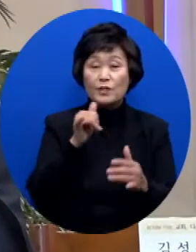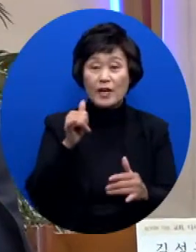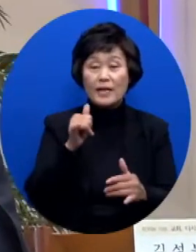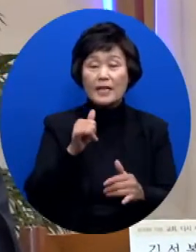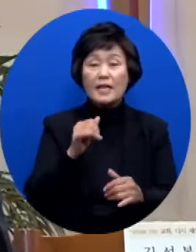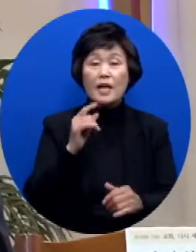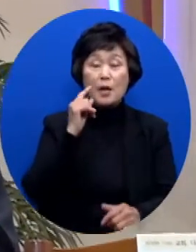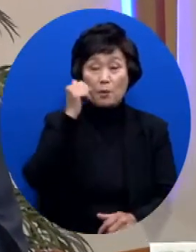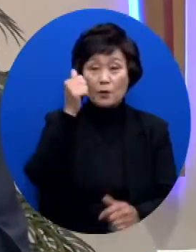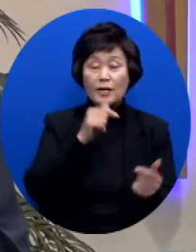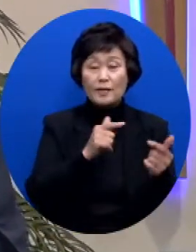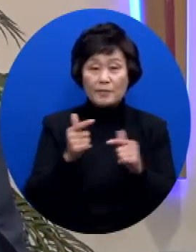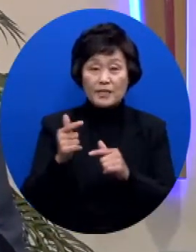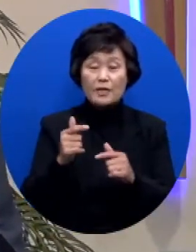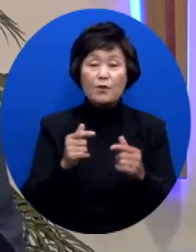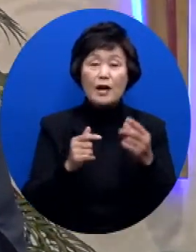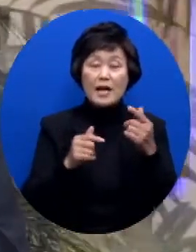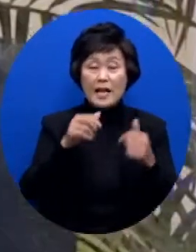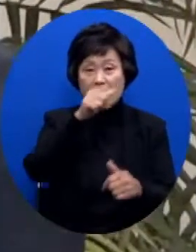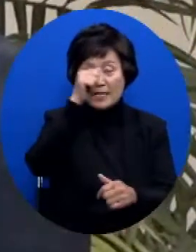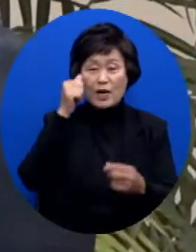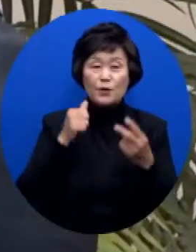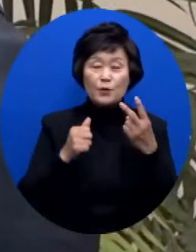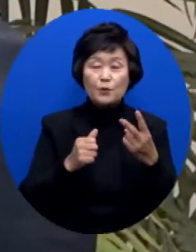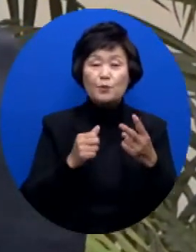황복림 목사와 박영호 장로가 각각